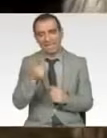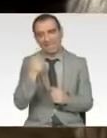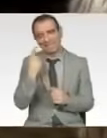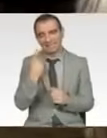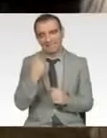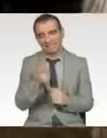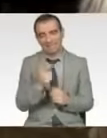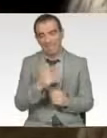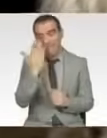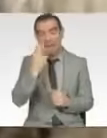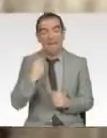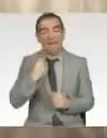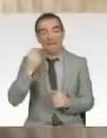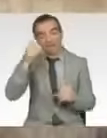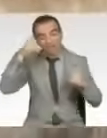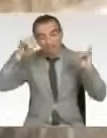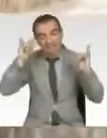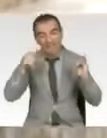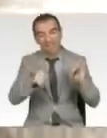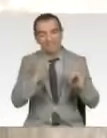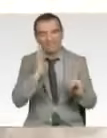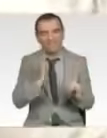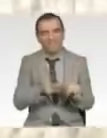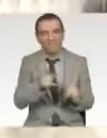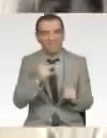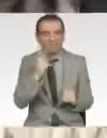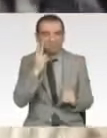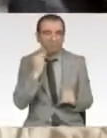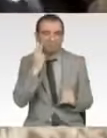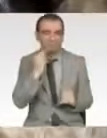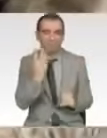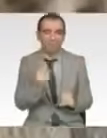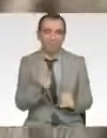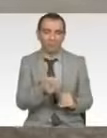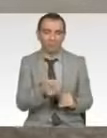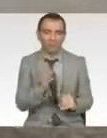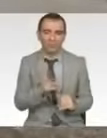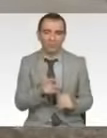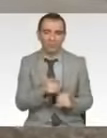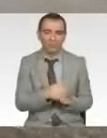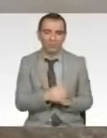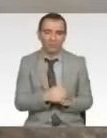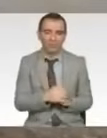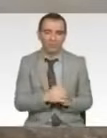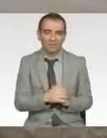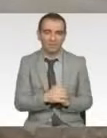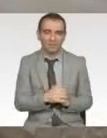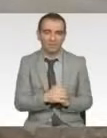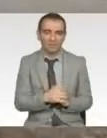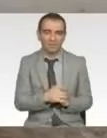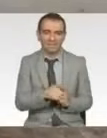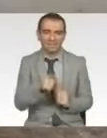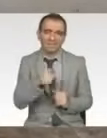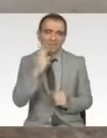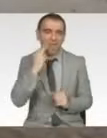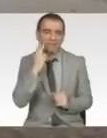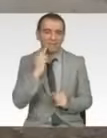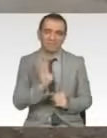O eskiden idi. Karayaka kuzuları çok nazlı oluyormuş. Ya çok tatlı. Milayimdir, nazlımdır.